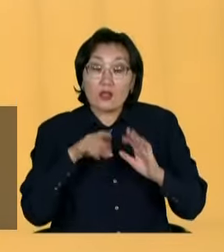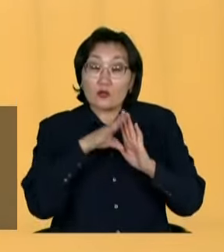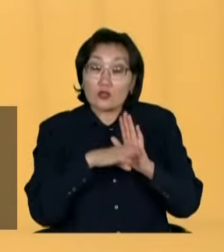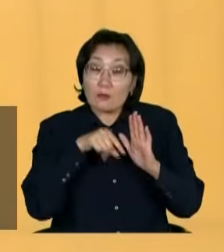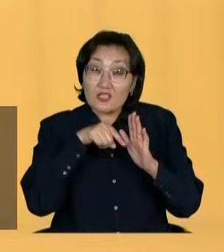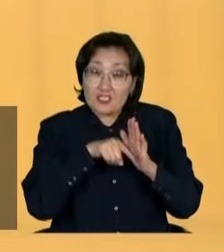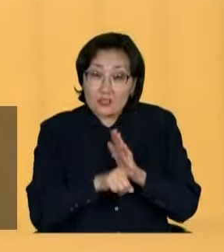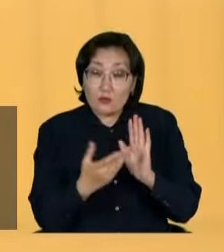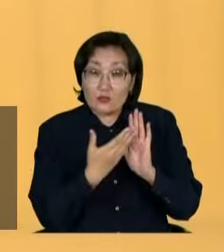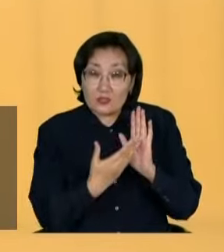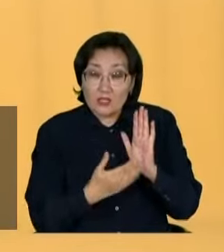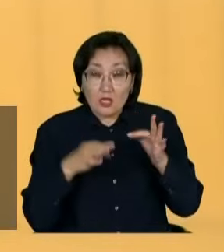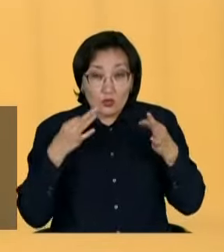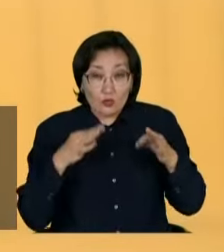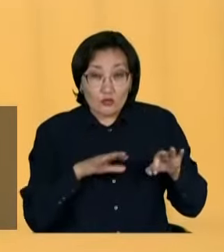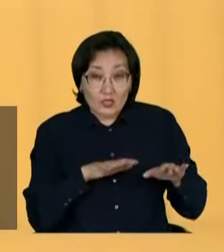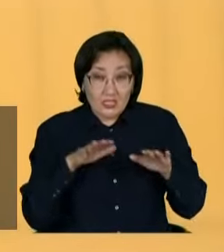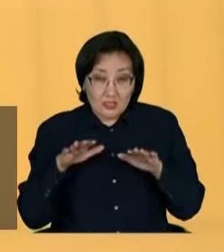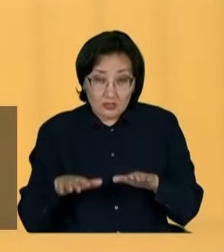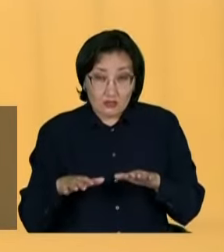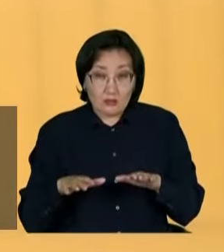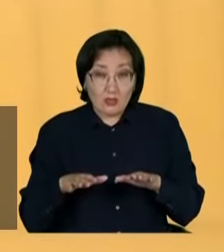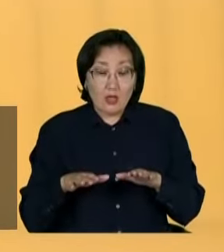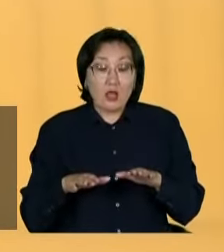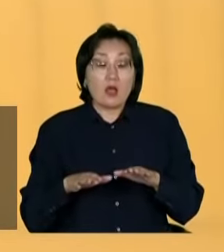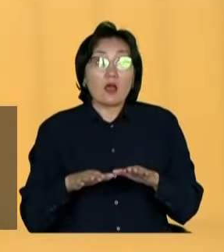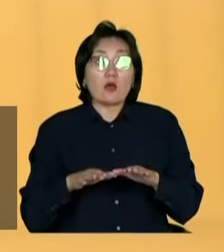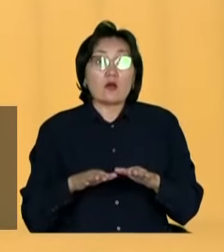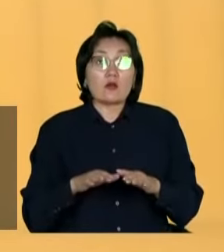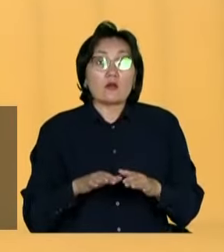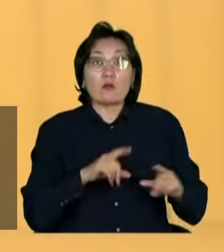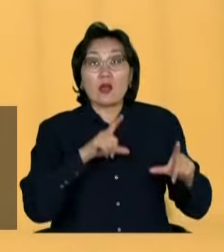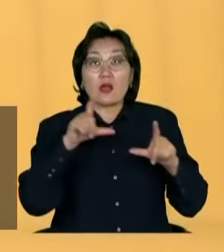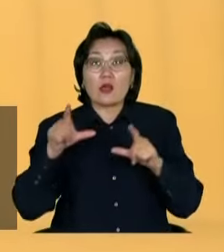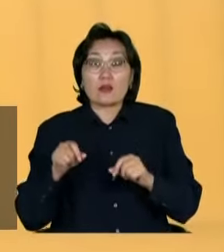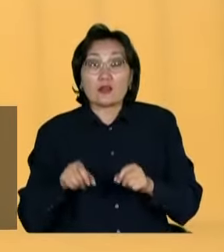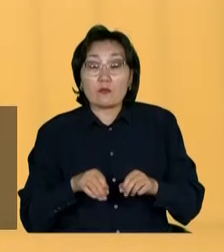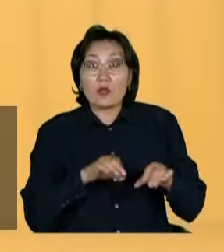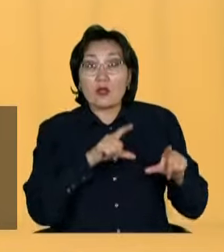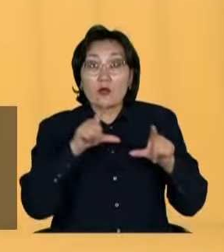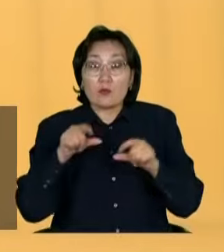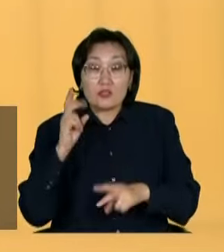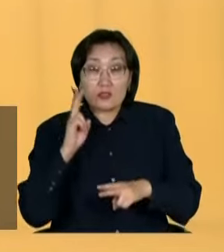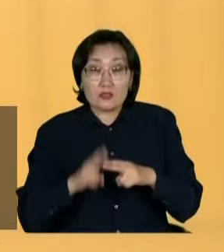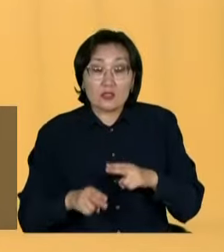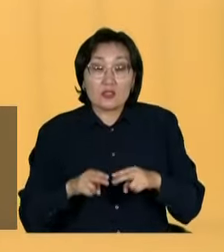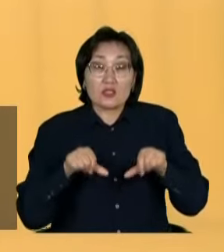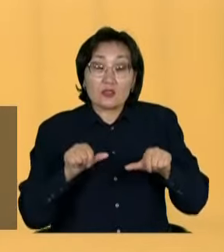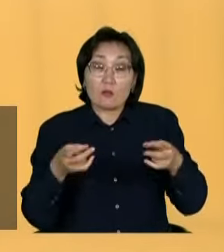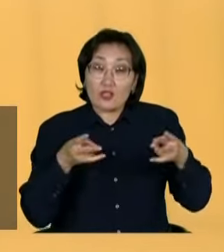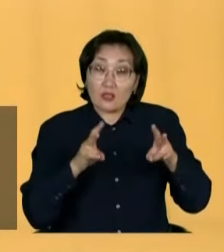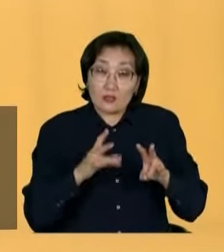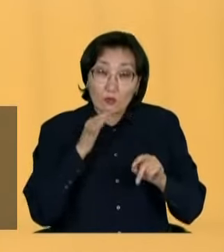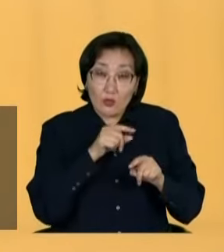көрсетілген, тек рұқсат етілген жерлерге сапарларды аяқтау және самокаттарды қойған кезде